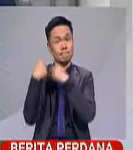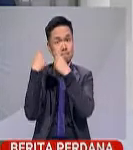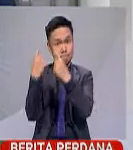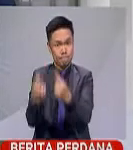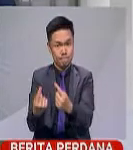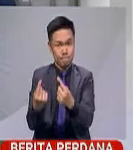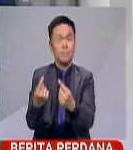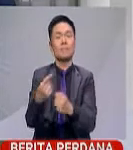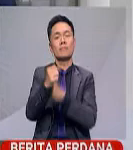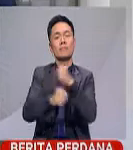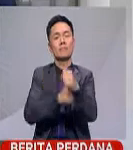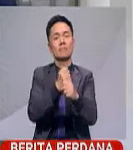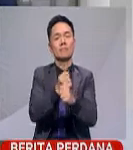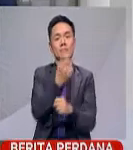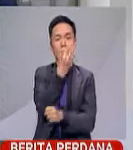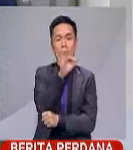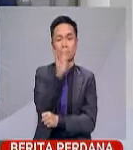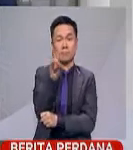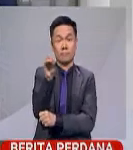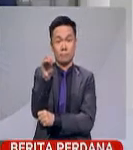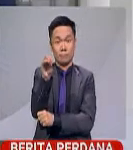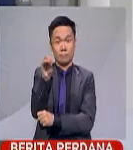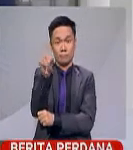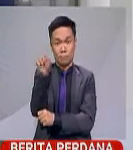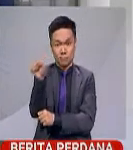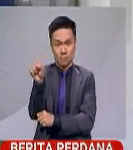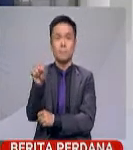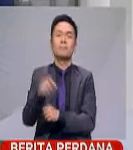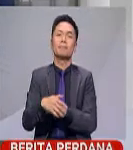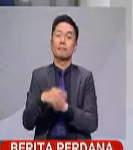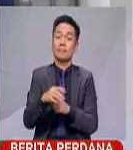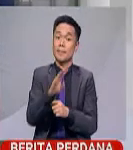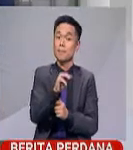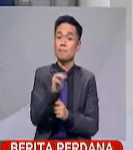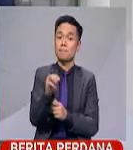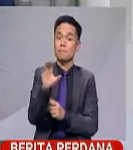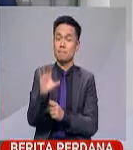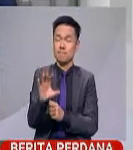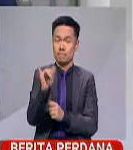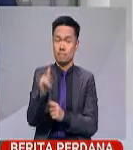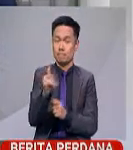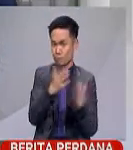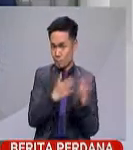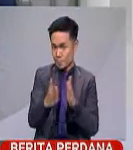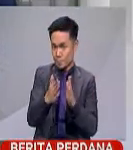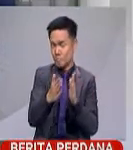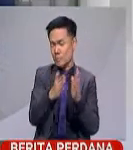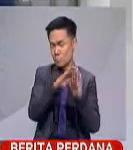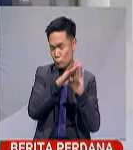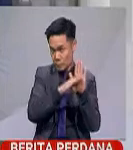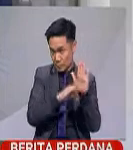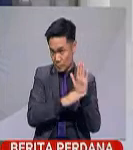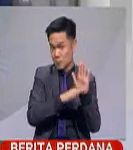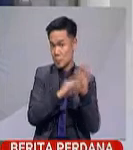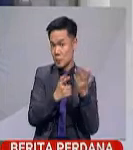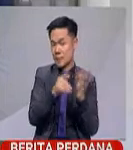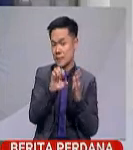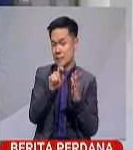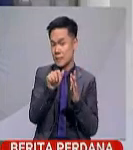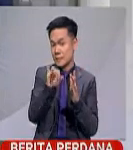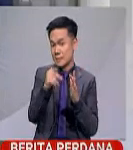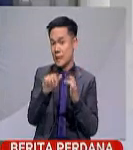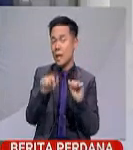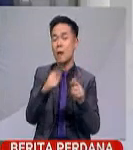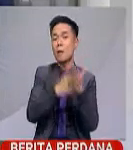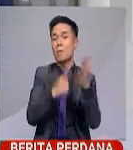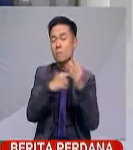tahun 70-an lagi. MMC menggalas tanggungjawab untuk menyelaras garis panduan, etika, pelaporan dan bertindak menangani aduan dan